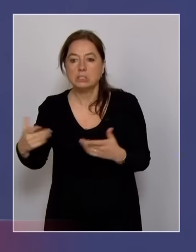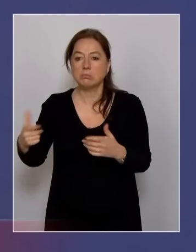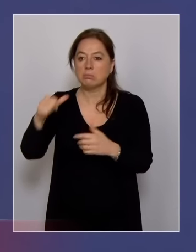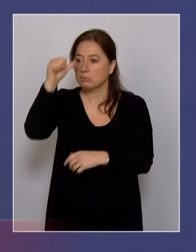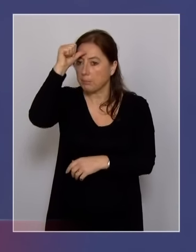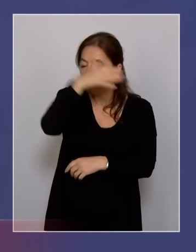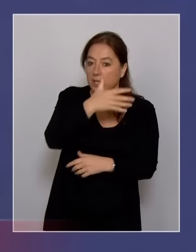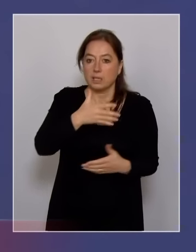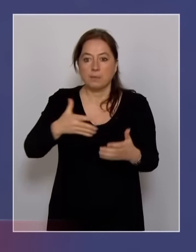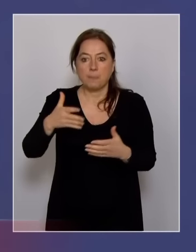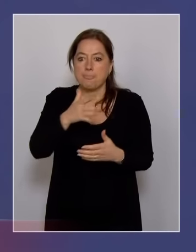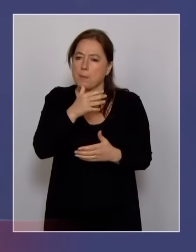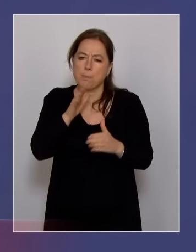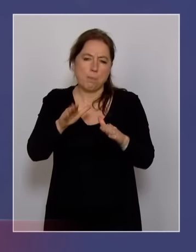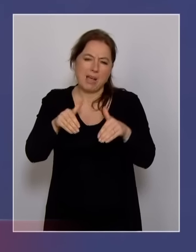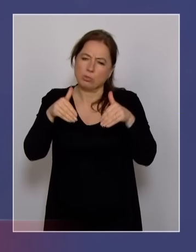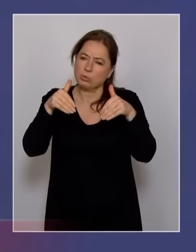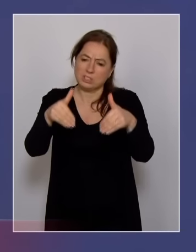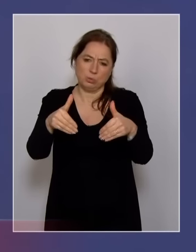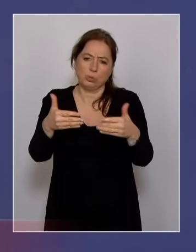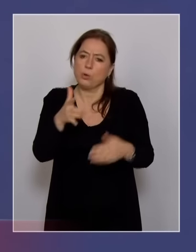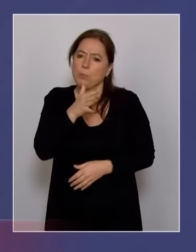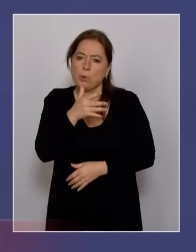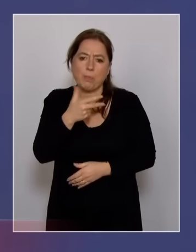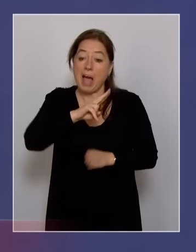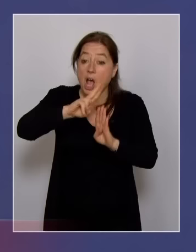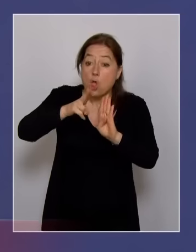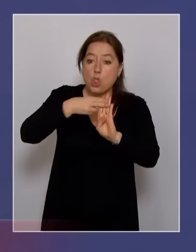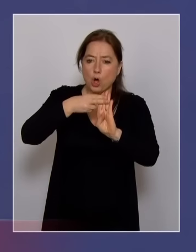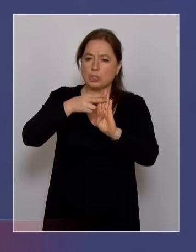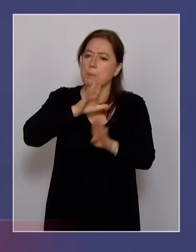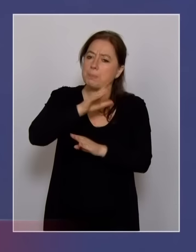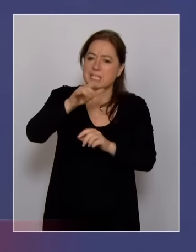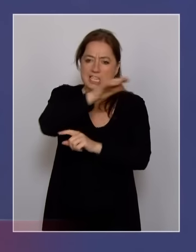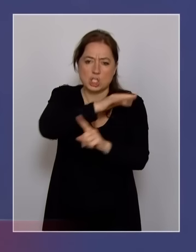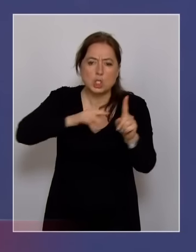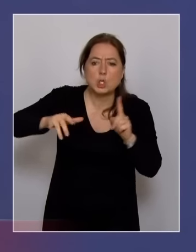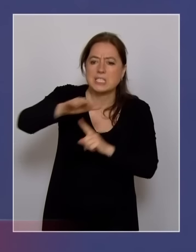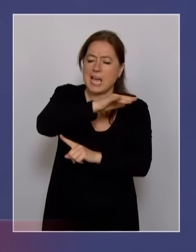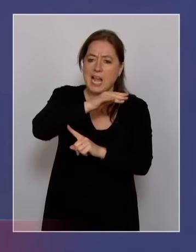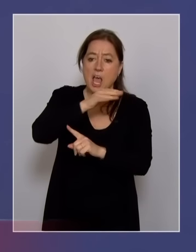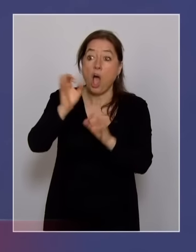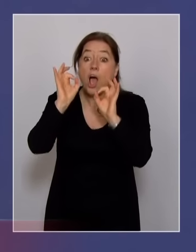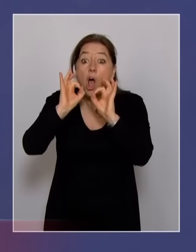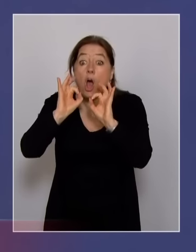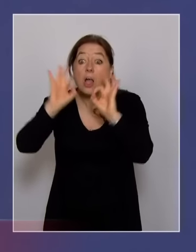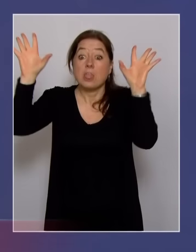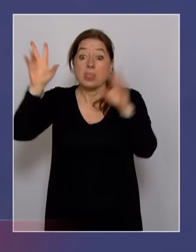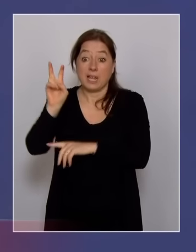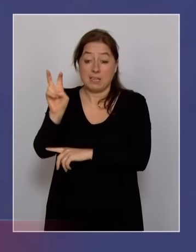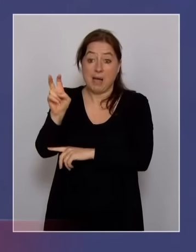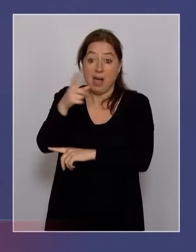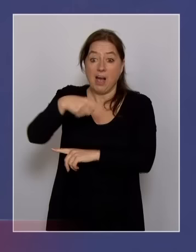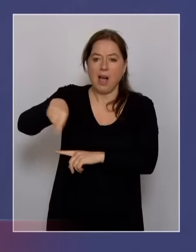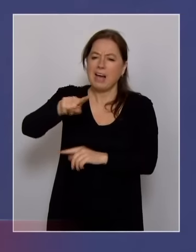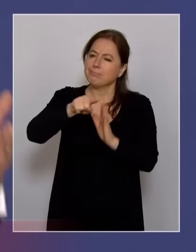On ne peut pas durablement avoir les normes environnementales et sociales les plus exigeantes, moins investir que nos